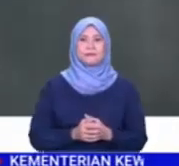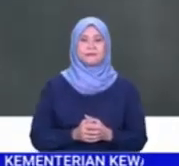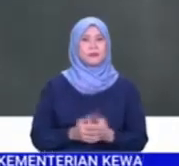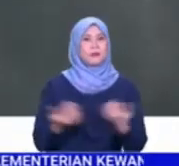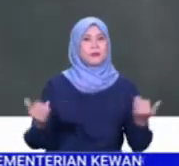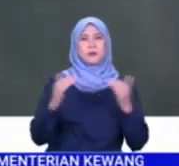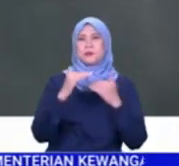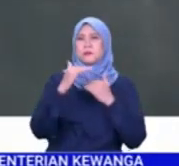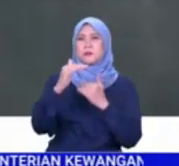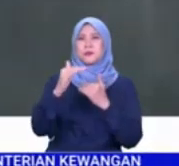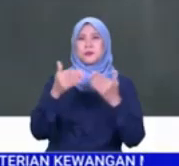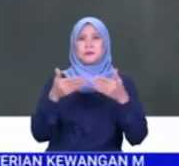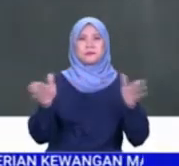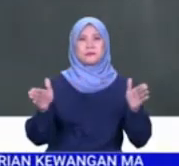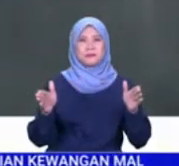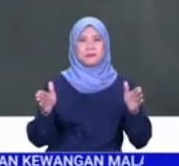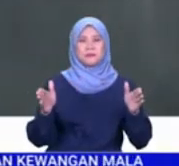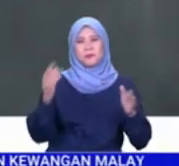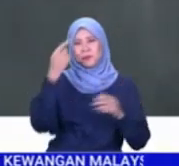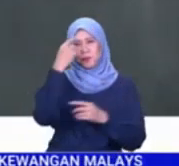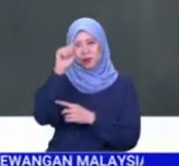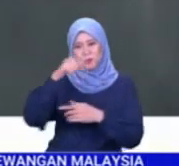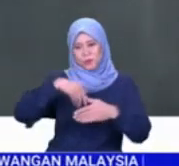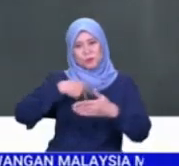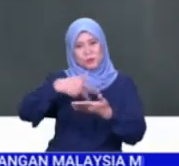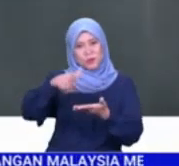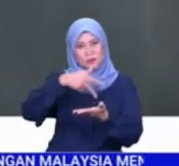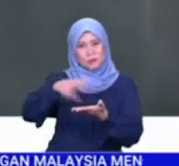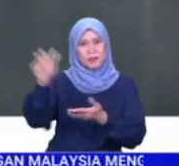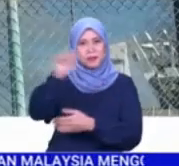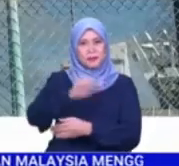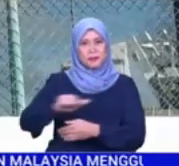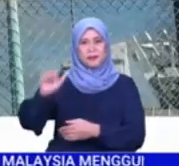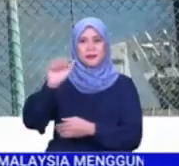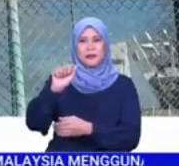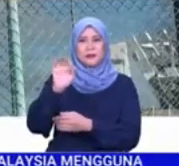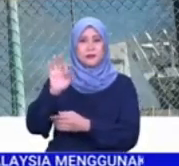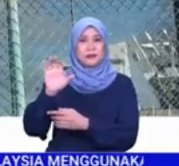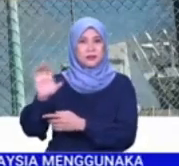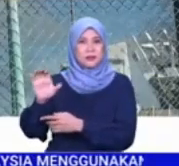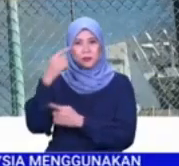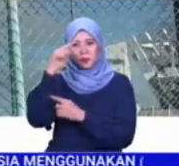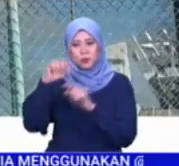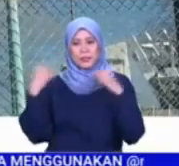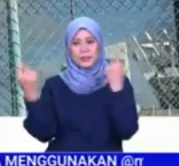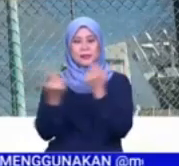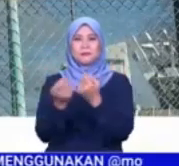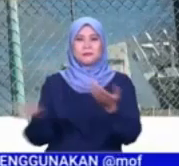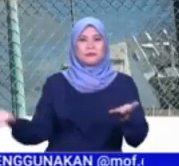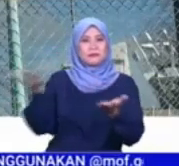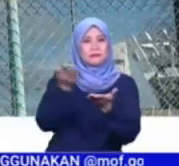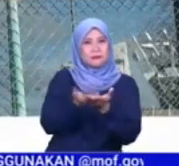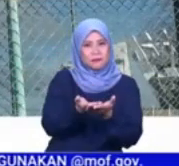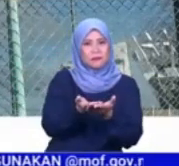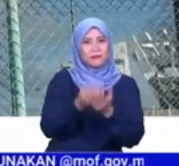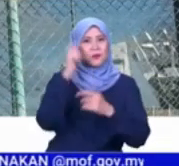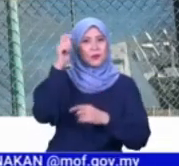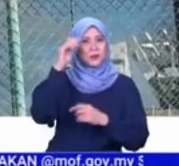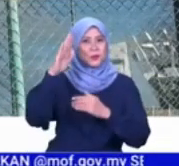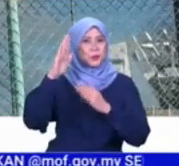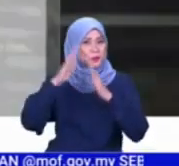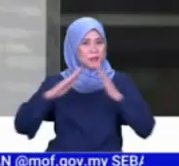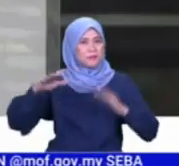Satu tempoh pendek dibuka oleh Konfederasi Bola Sepak Asia AFC untuk mana-mana pasukan menawarkan diri sebagai tuan